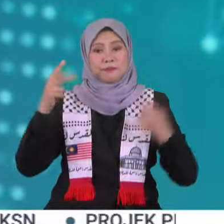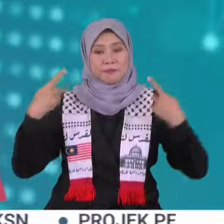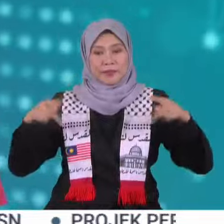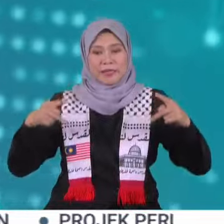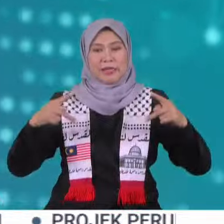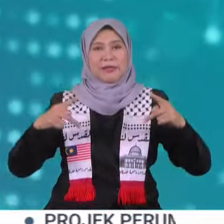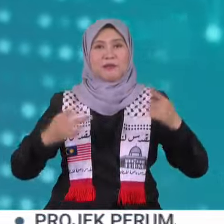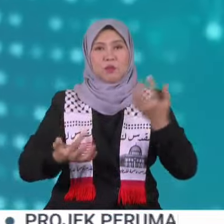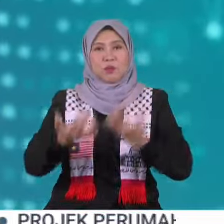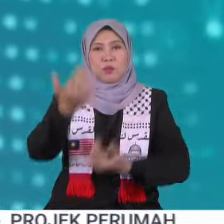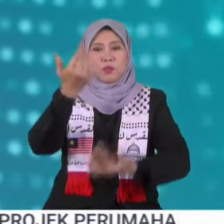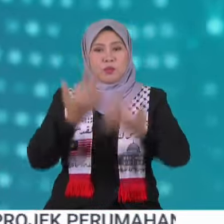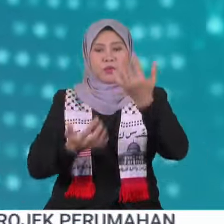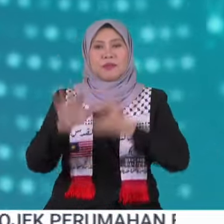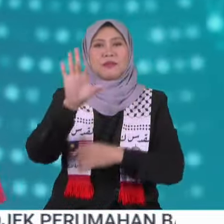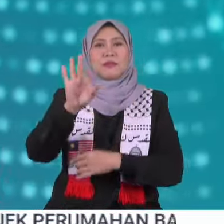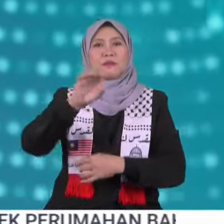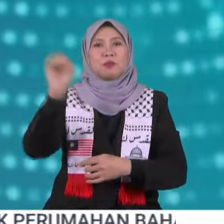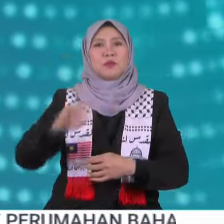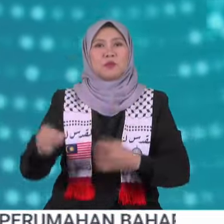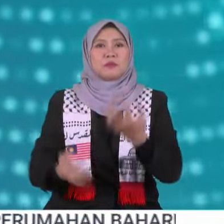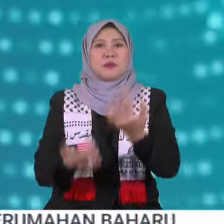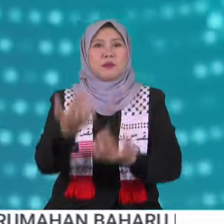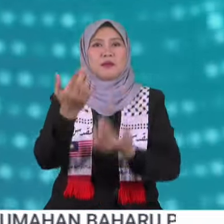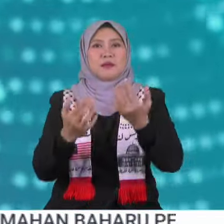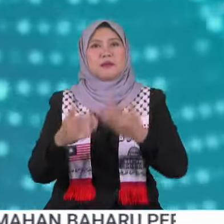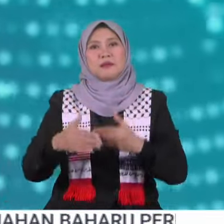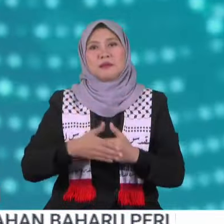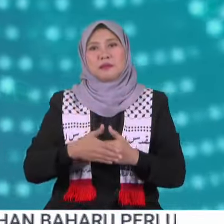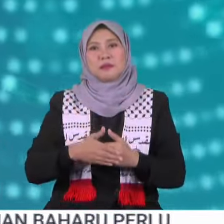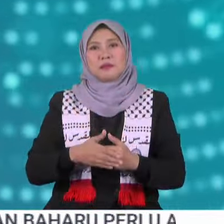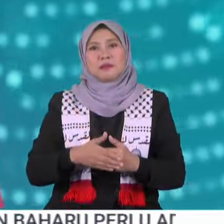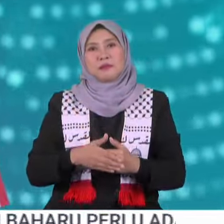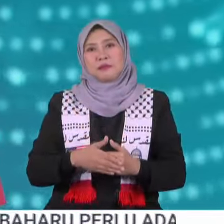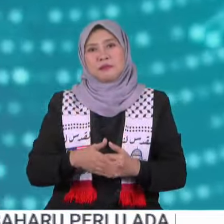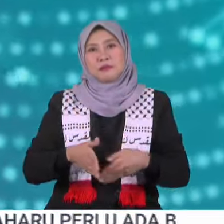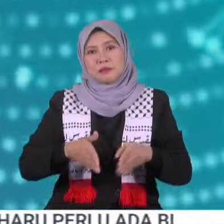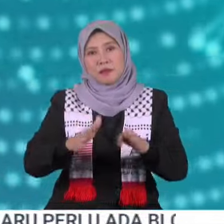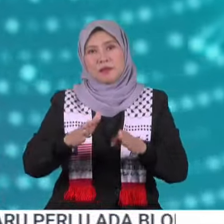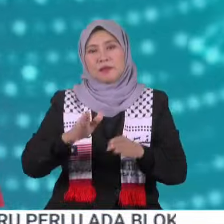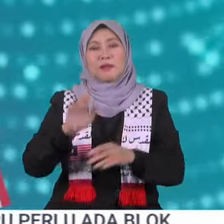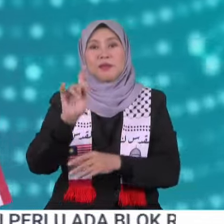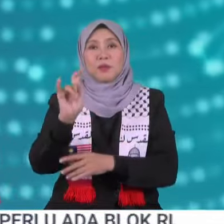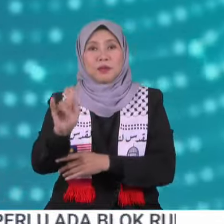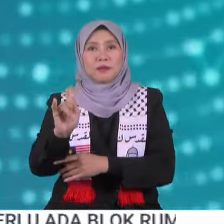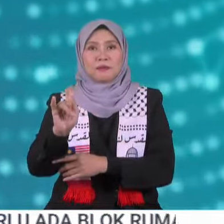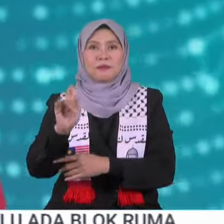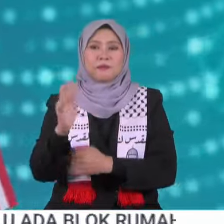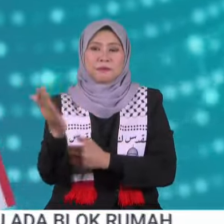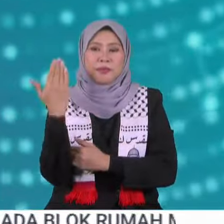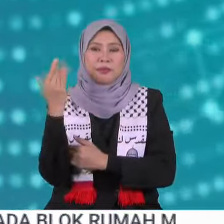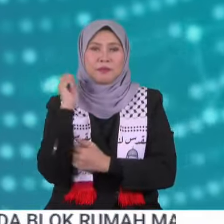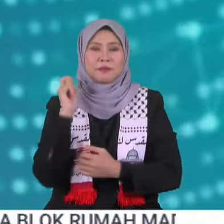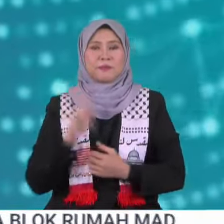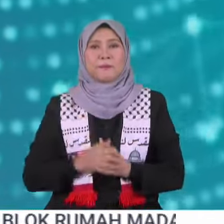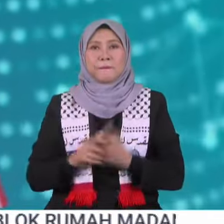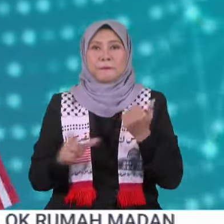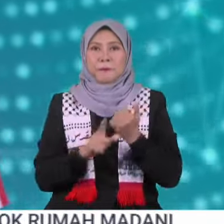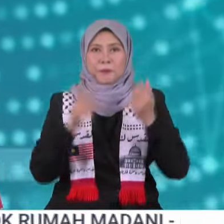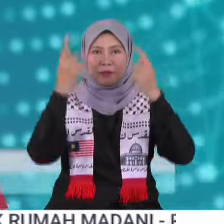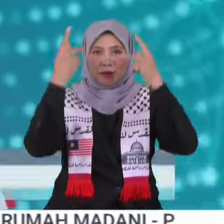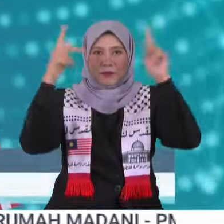3 buah kedai musnah 90% dalam kebakaran berhampiran Grand Court, Jalan Maharaja Lela, Teluk Intan awal pagi tadi. Penolong Pengarah